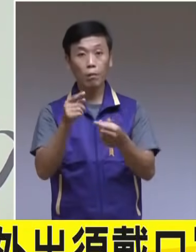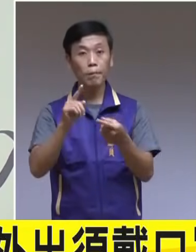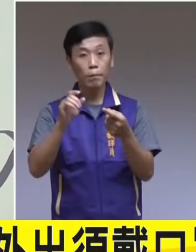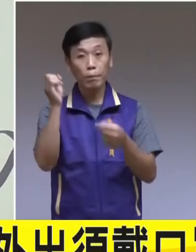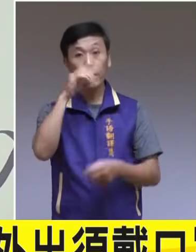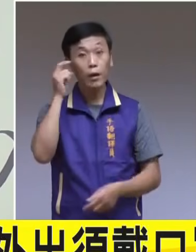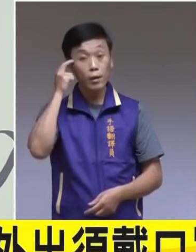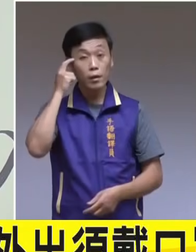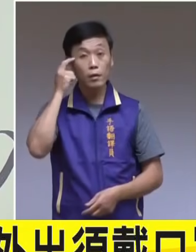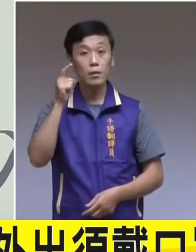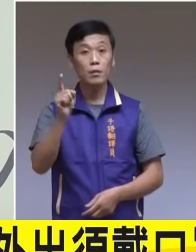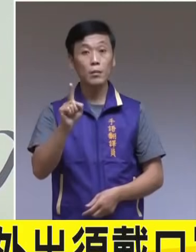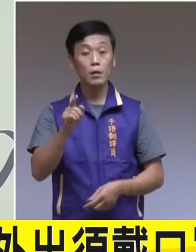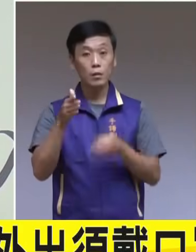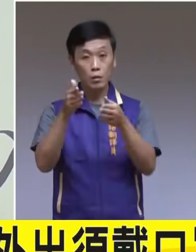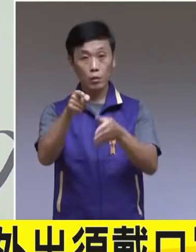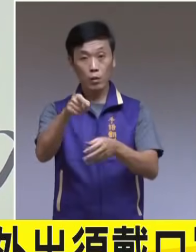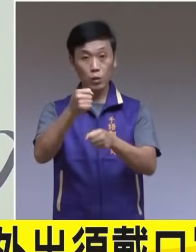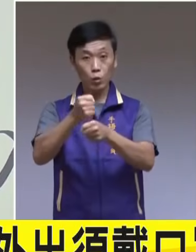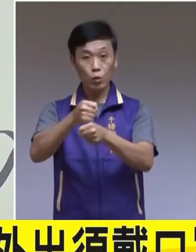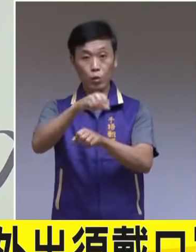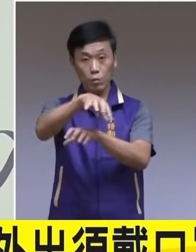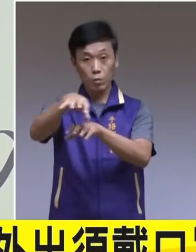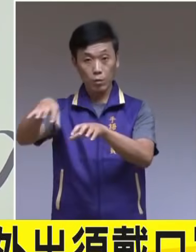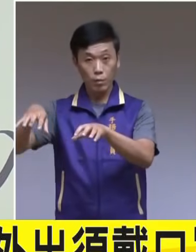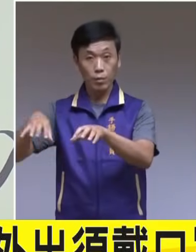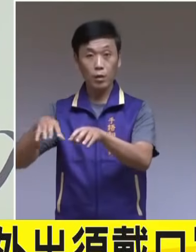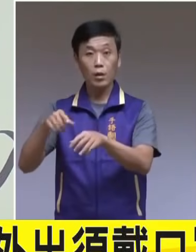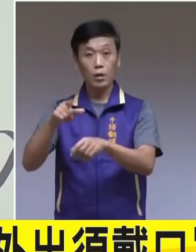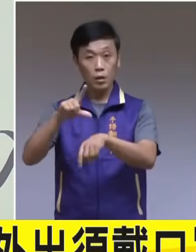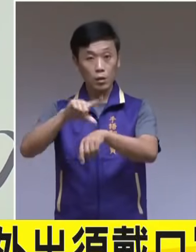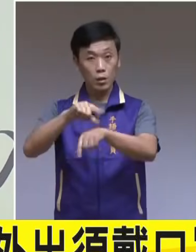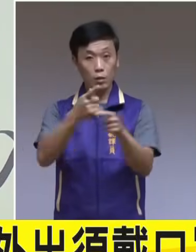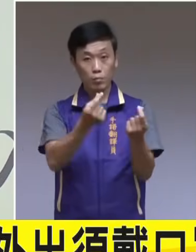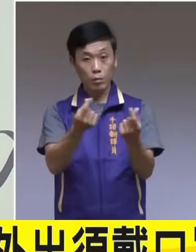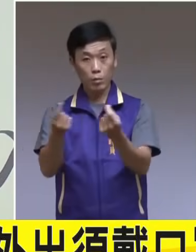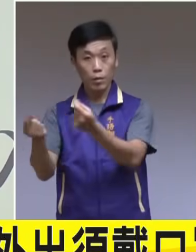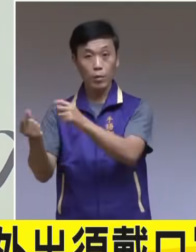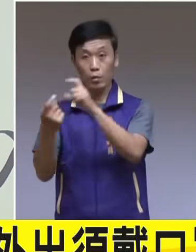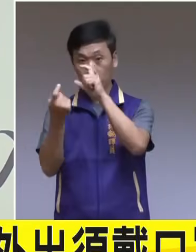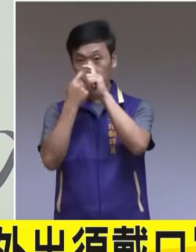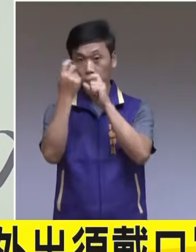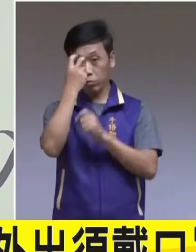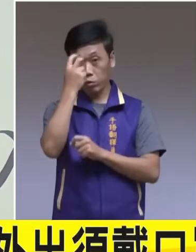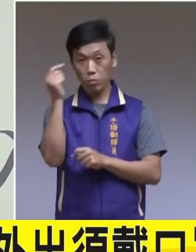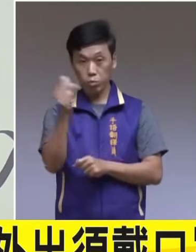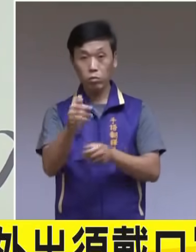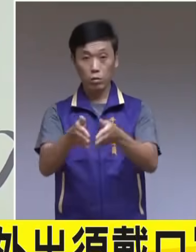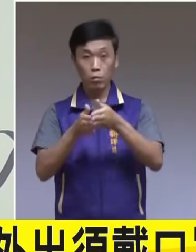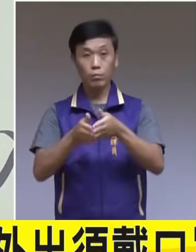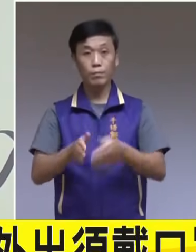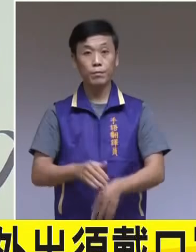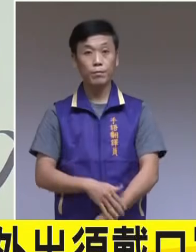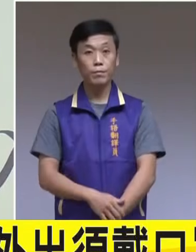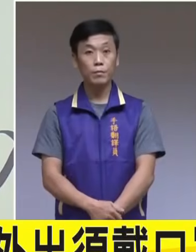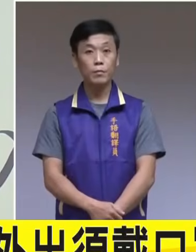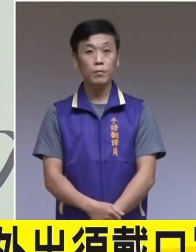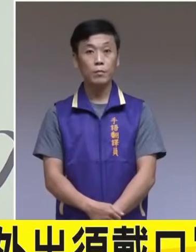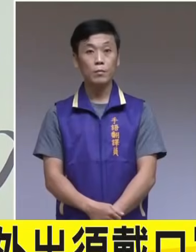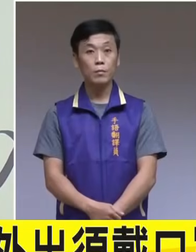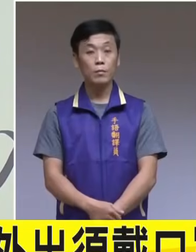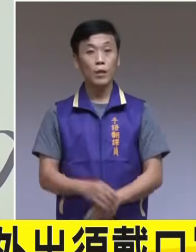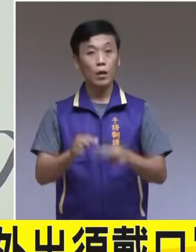可能在这个工作的场域定时你也必须接受快筛的这个这个工作啊。